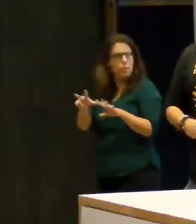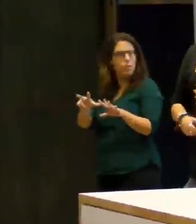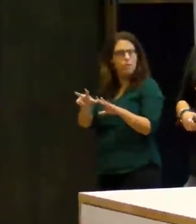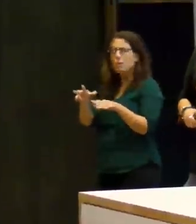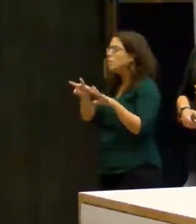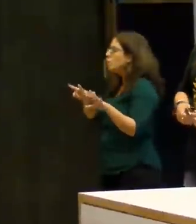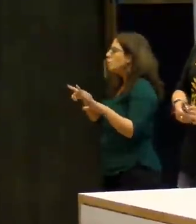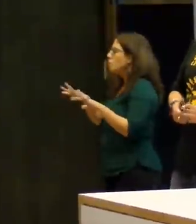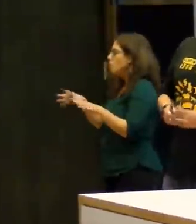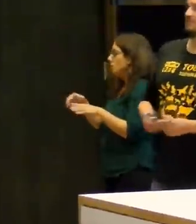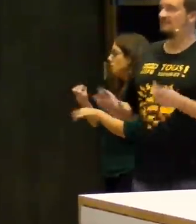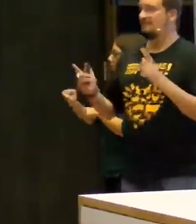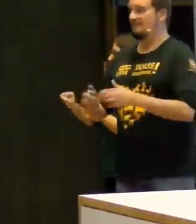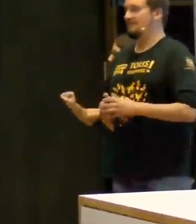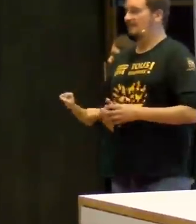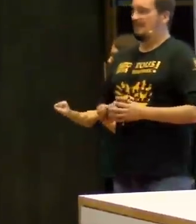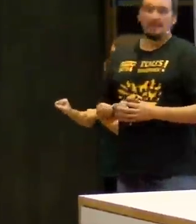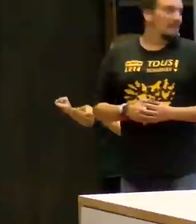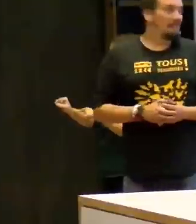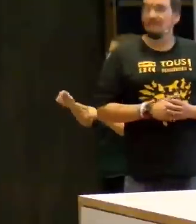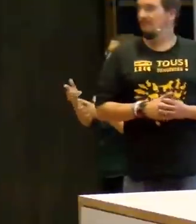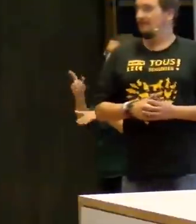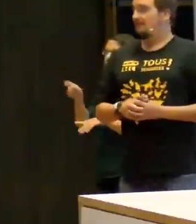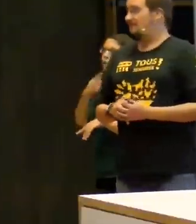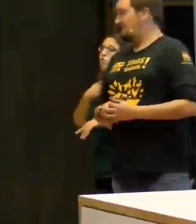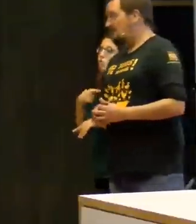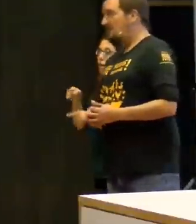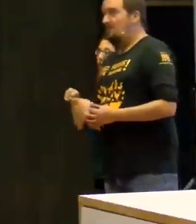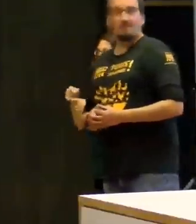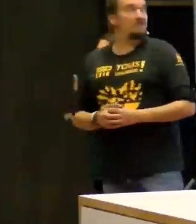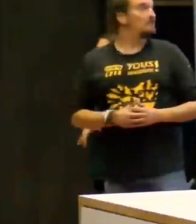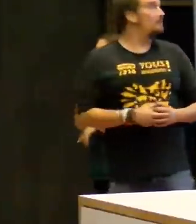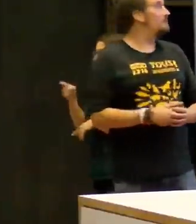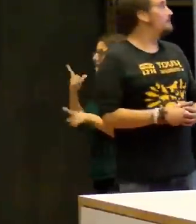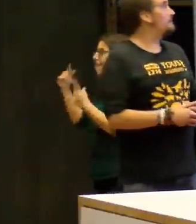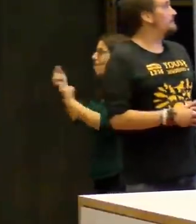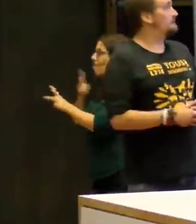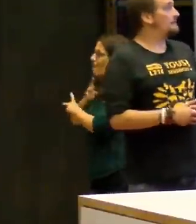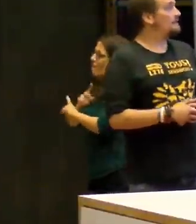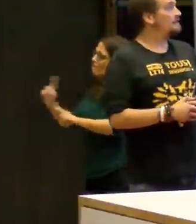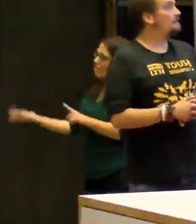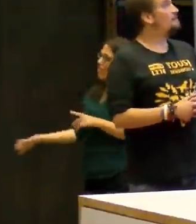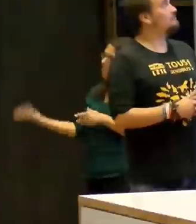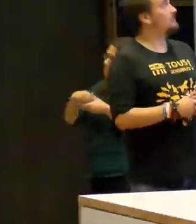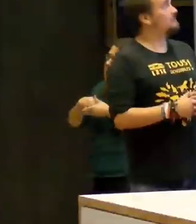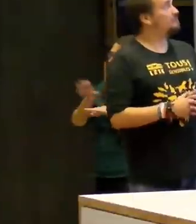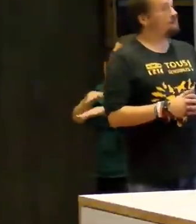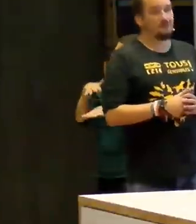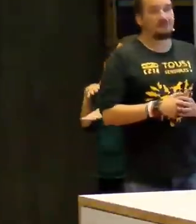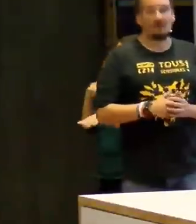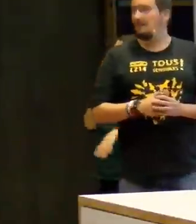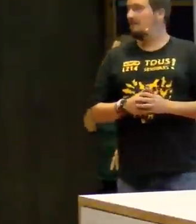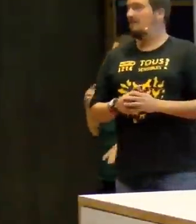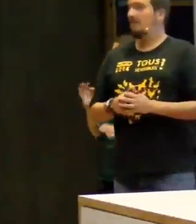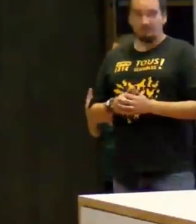Deuxième semaine de juin. Voilà, en juin, donc... Partez pas en vacances, rejoignez-nous. Cette année, on a été plus